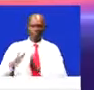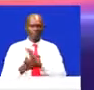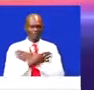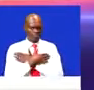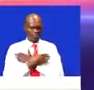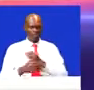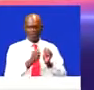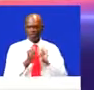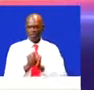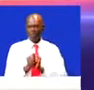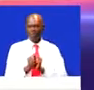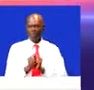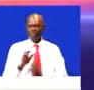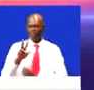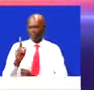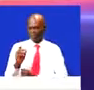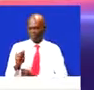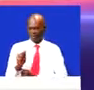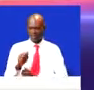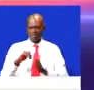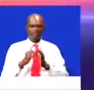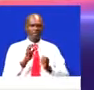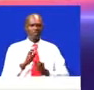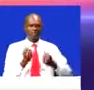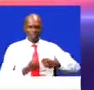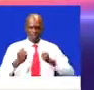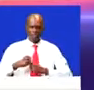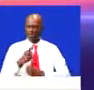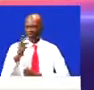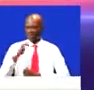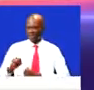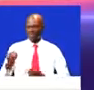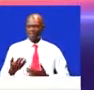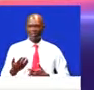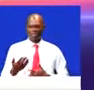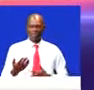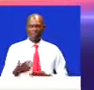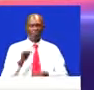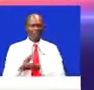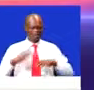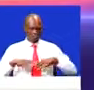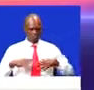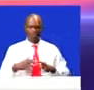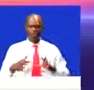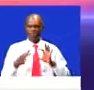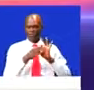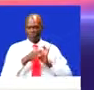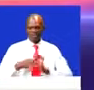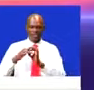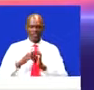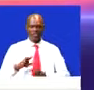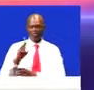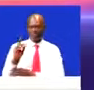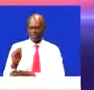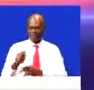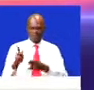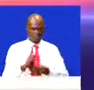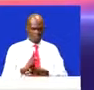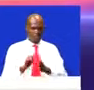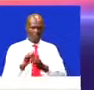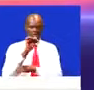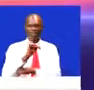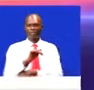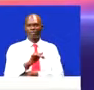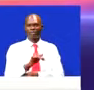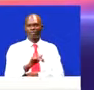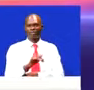Johera nyaka kod telo mag duond siasa mar UDA kaunti mano Makabei to nyi mondo med eloga moriwre kod duond burano. Kama inden kwayo